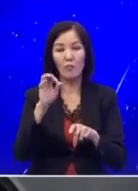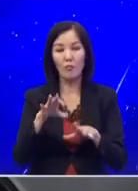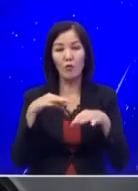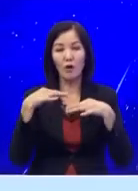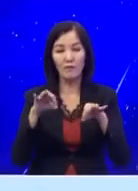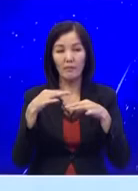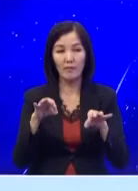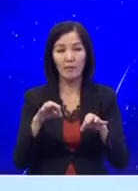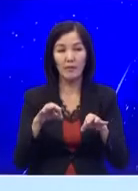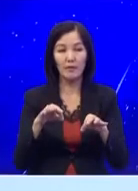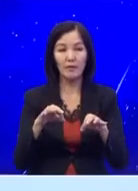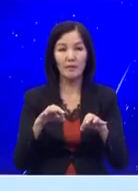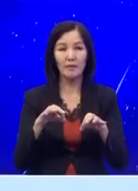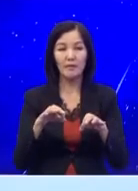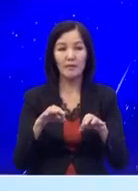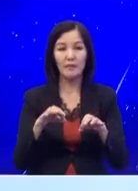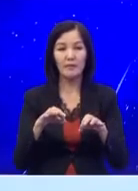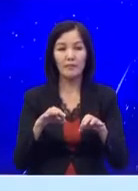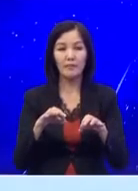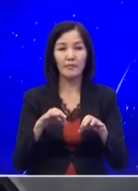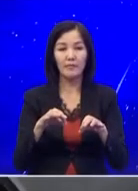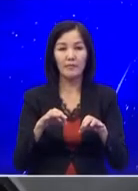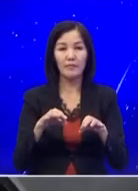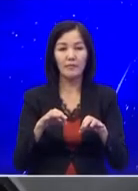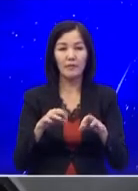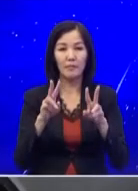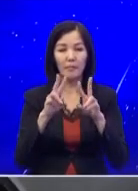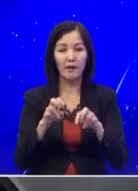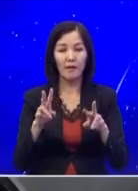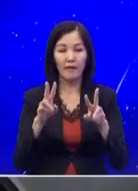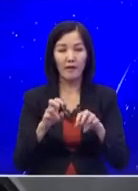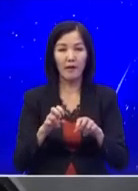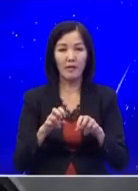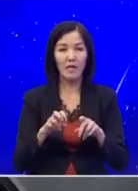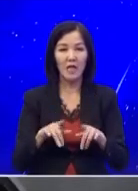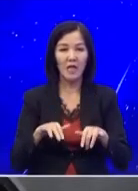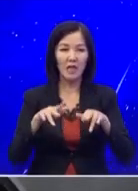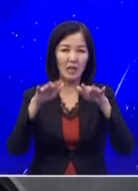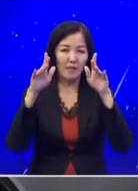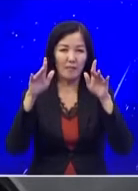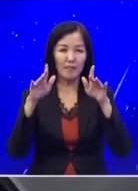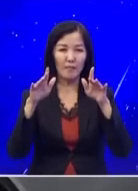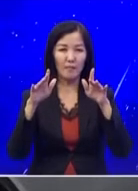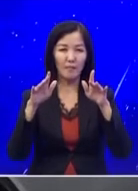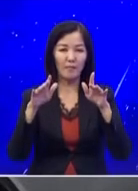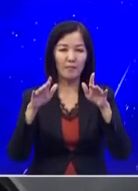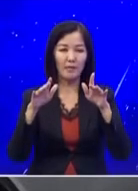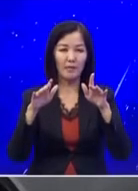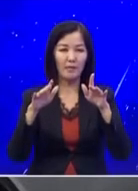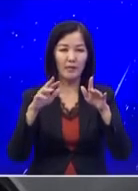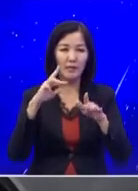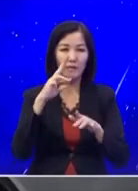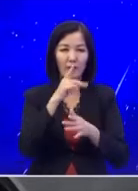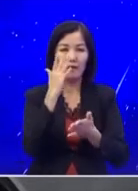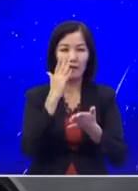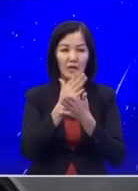автомобилям, по автотранспорту, то есть измерение дымности от работавших газов автотранспортных средств. То есть при выявлении